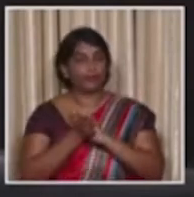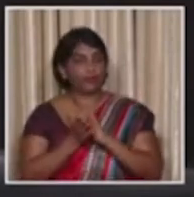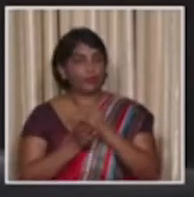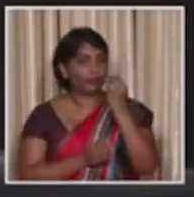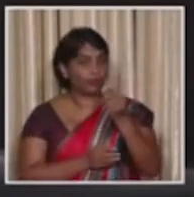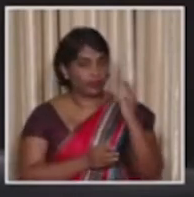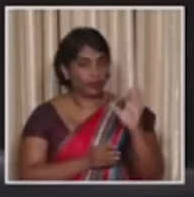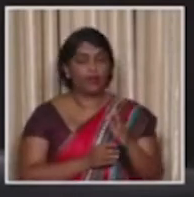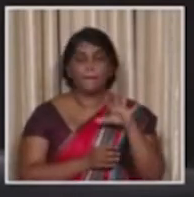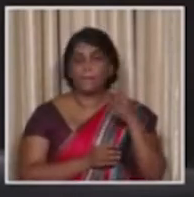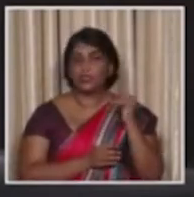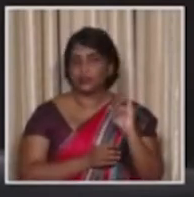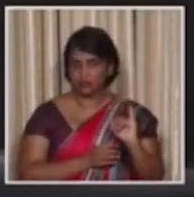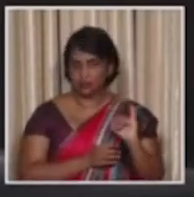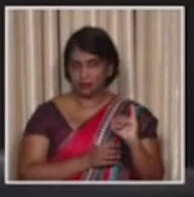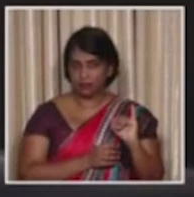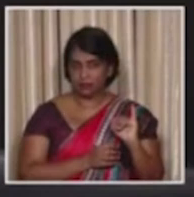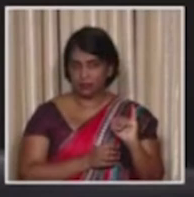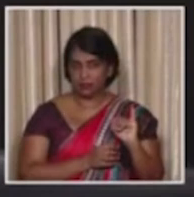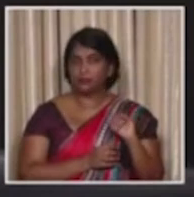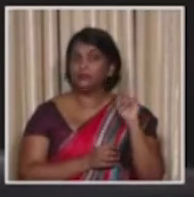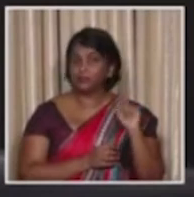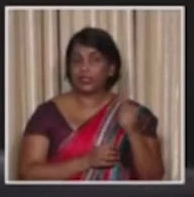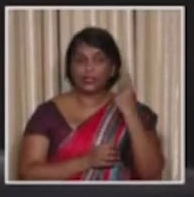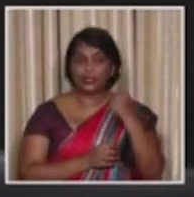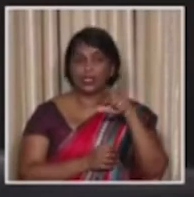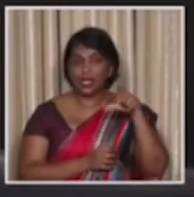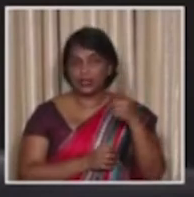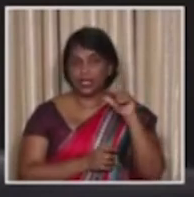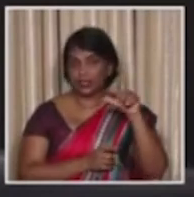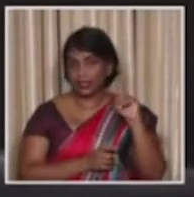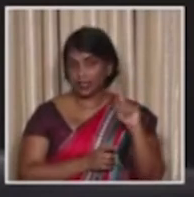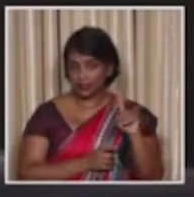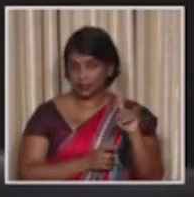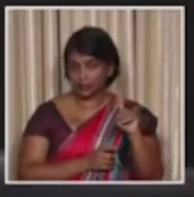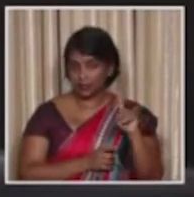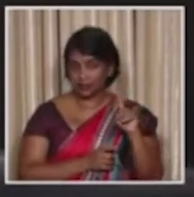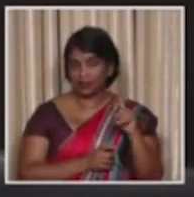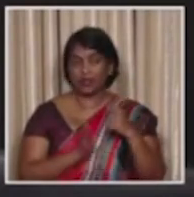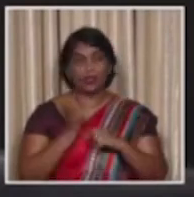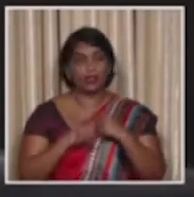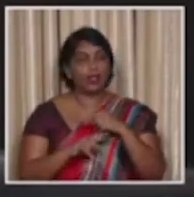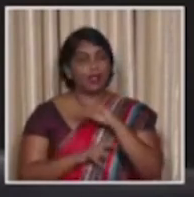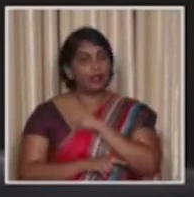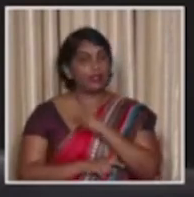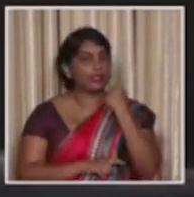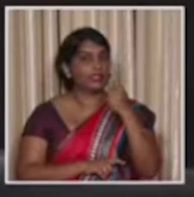සහනාධාරවලට ගිහිල්ලා තියෙනවා 506ක්. එතකොට 1,771යි. බදු ආදායම